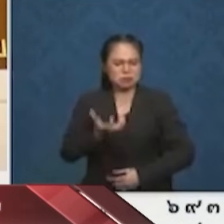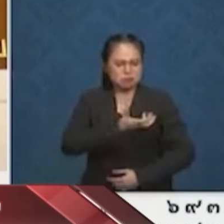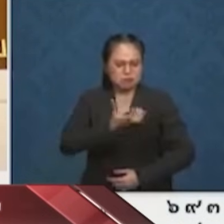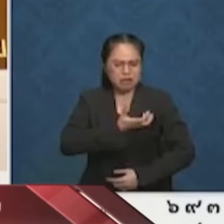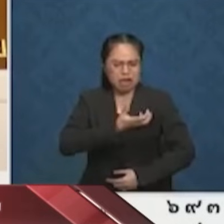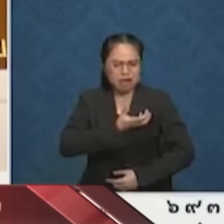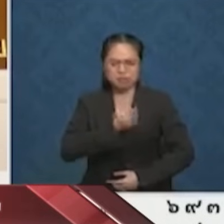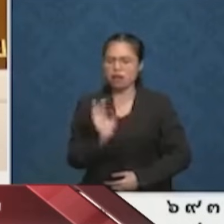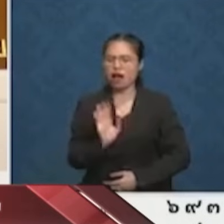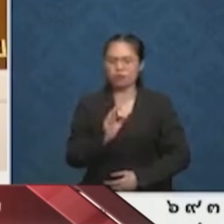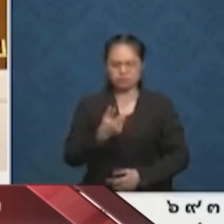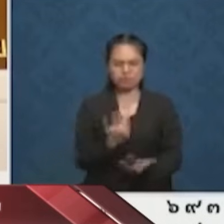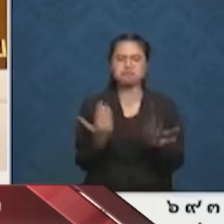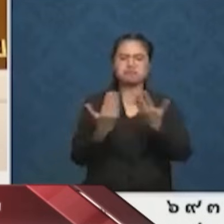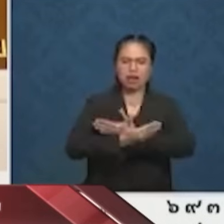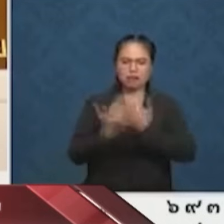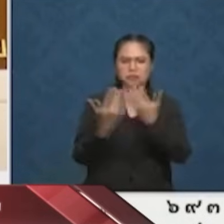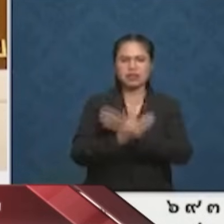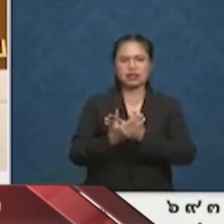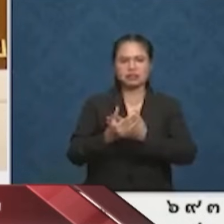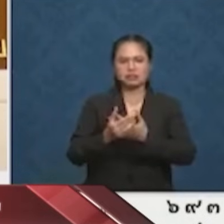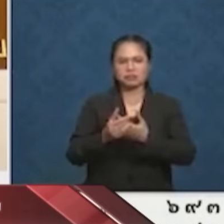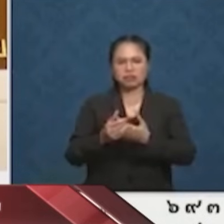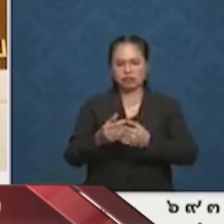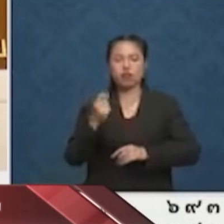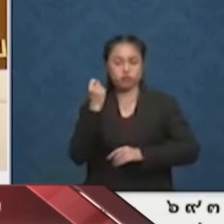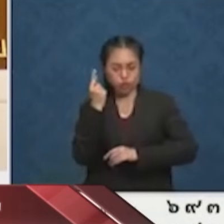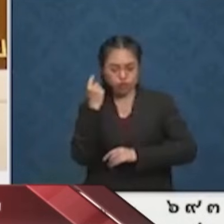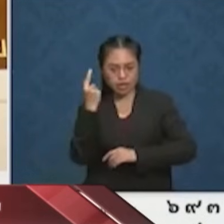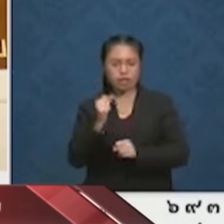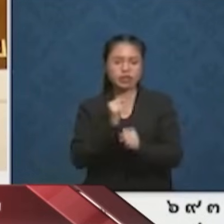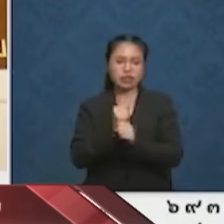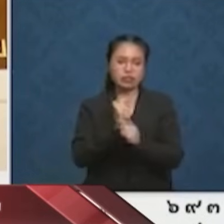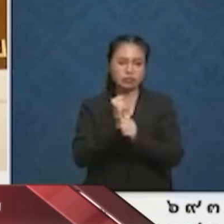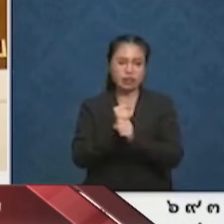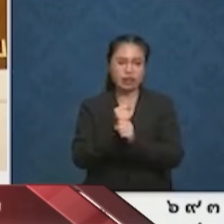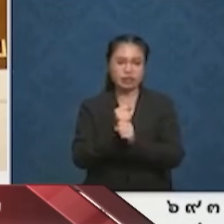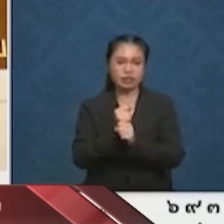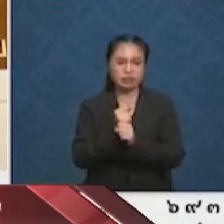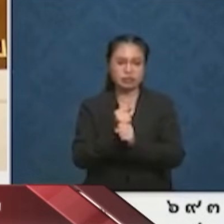จเป็นฝ่ายแค้นแทนเราไม่ต้องแค้นกันค่ะเราต้องเข้าใจกันว่า